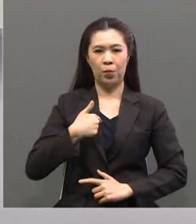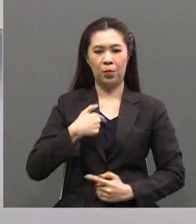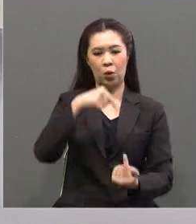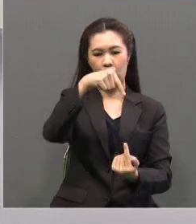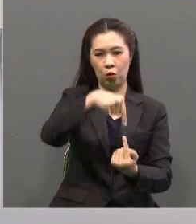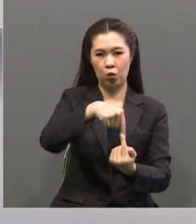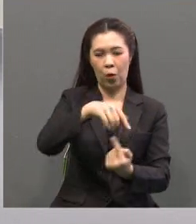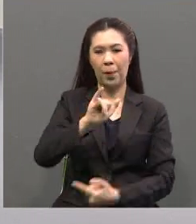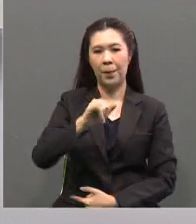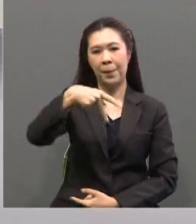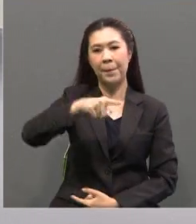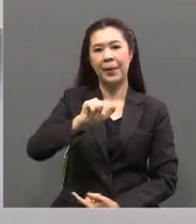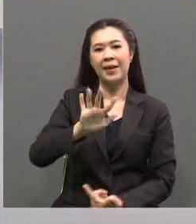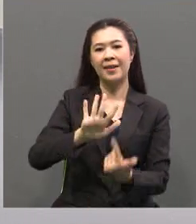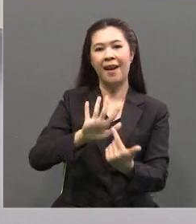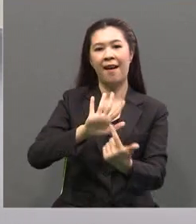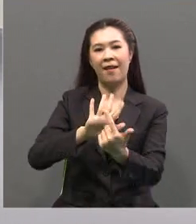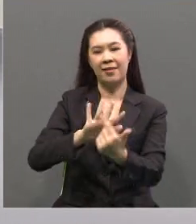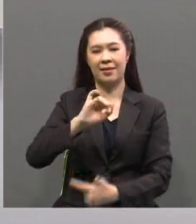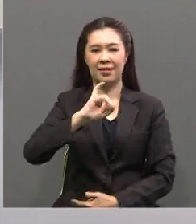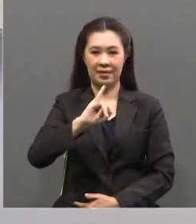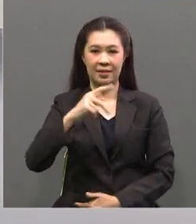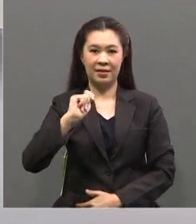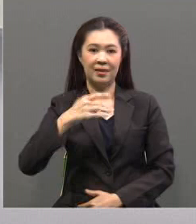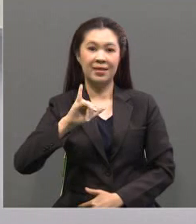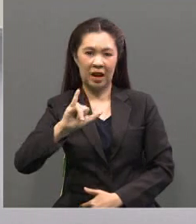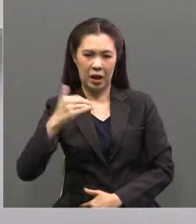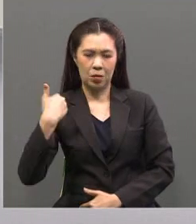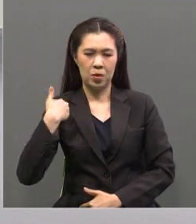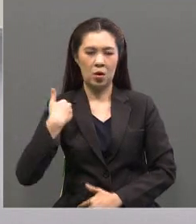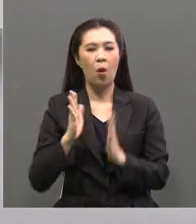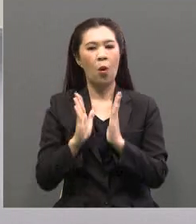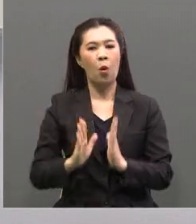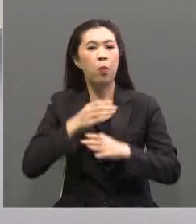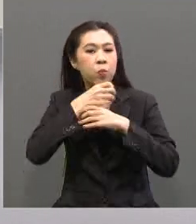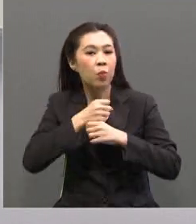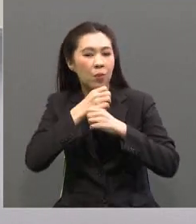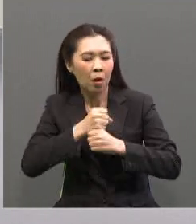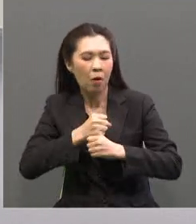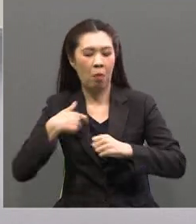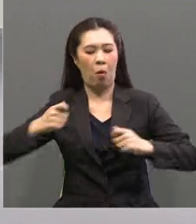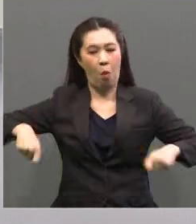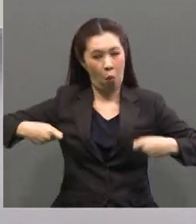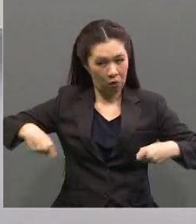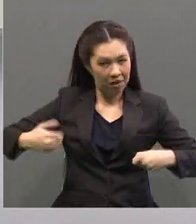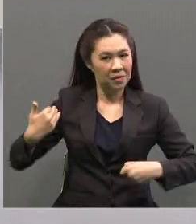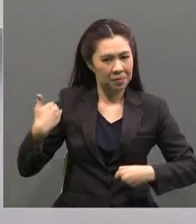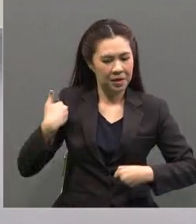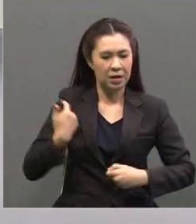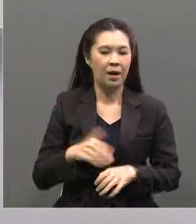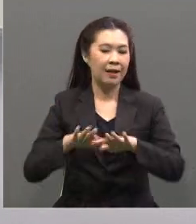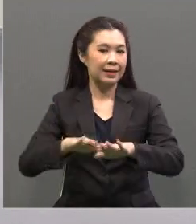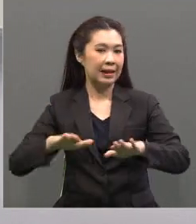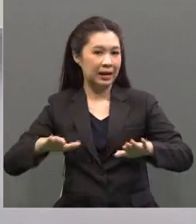เขตพญาไทนะครับผู้สูงอายุเนี่ยนั่งรถเข็นกันมาก็มีแล้วภาพที่น่าสนใจก็คือว่าแม้แต่น้องๆที่อายุ